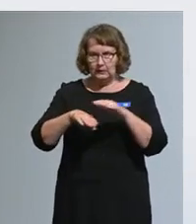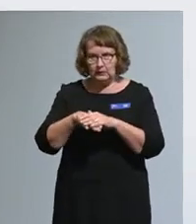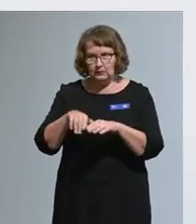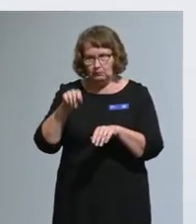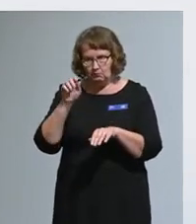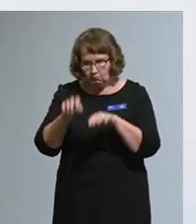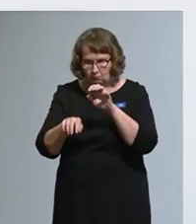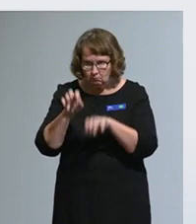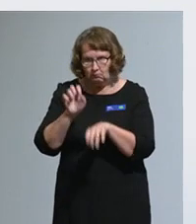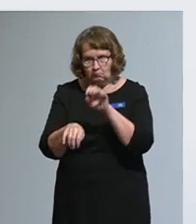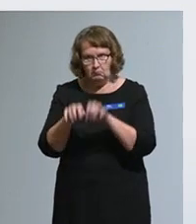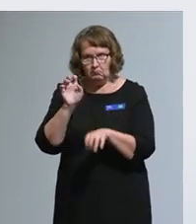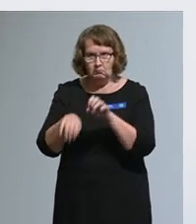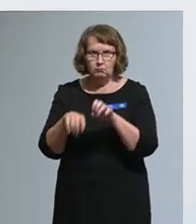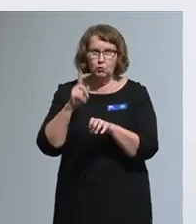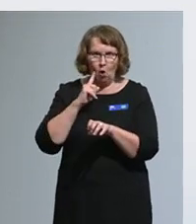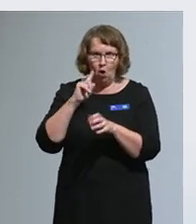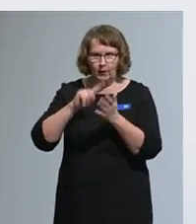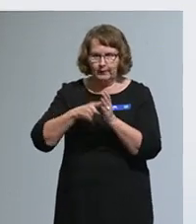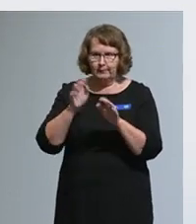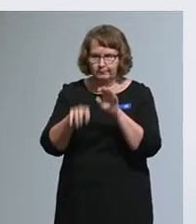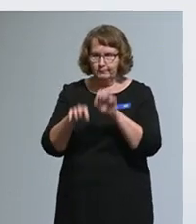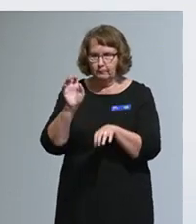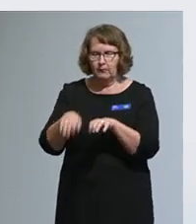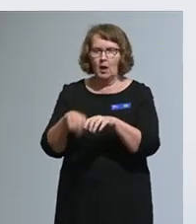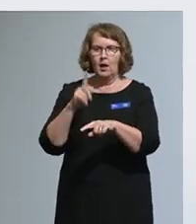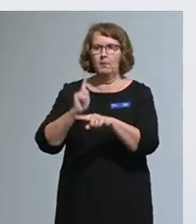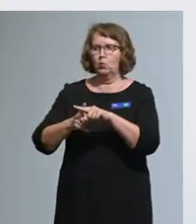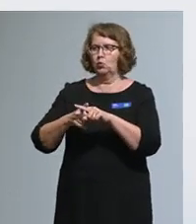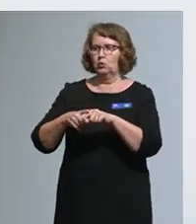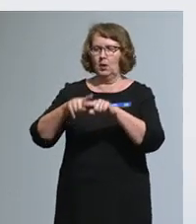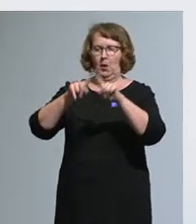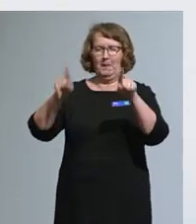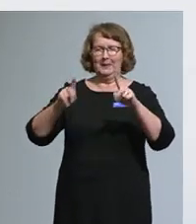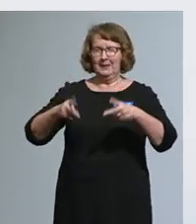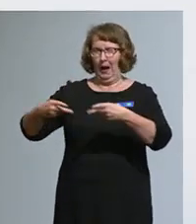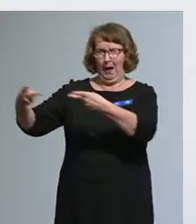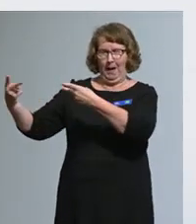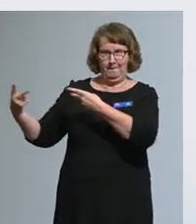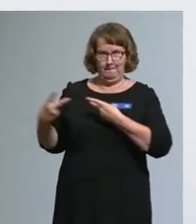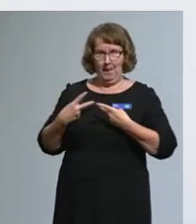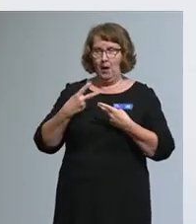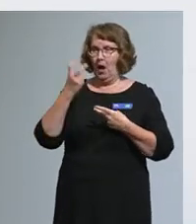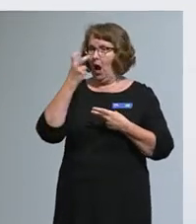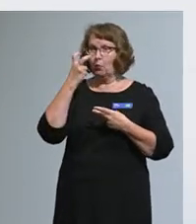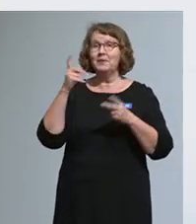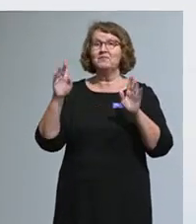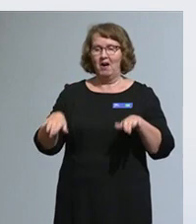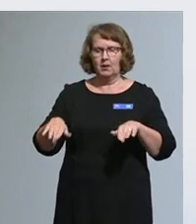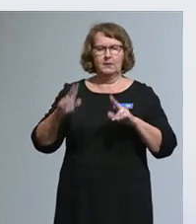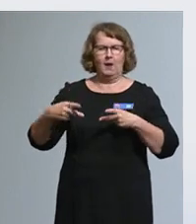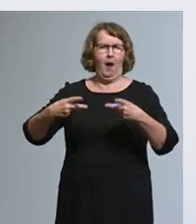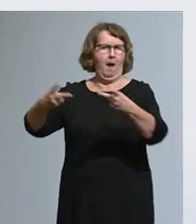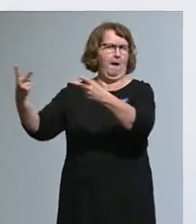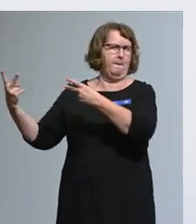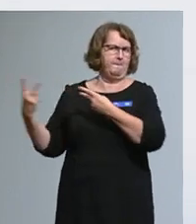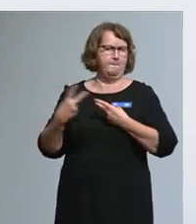kerta syöttää, mutta myöskin toisaalta, että sitten ne olisi yhtenäiset kaikissa eri haussa.